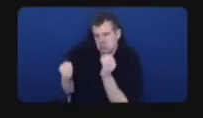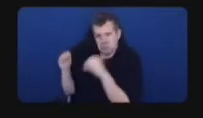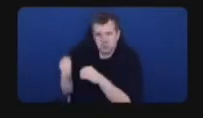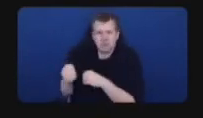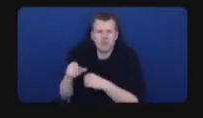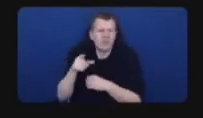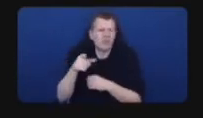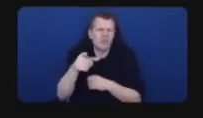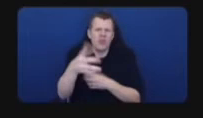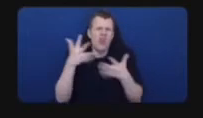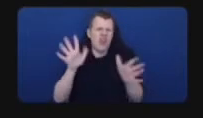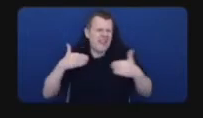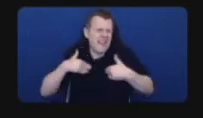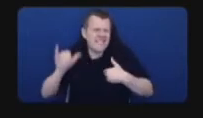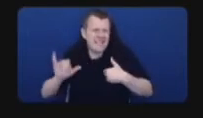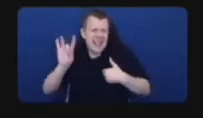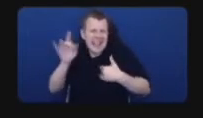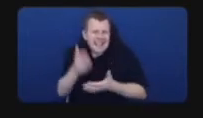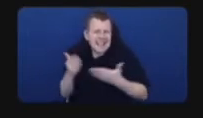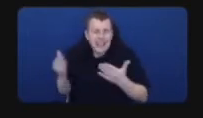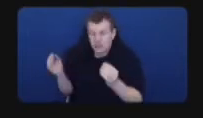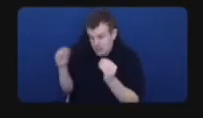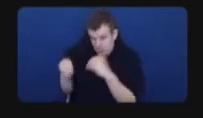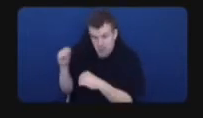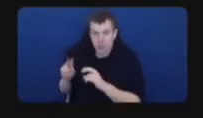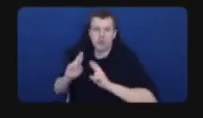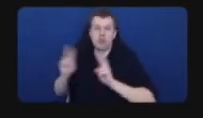能够随意抓的，然后就离开房间的地方。